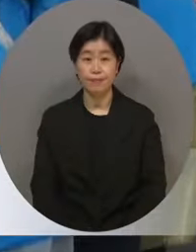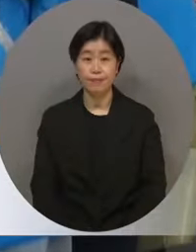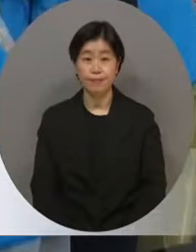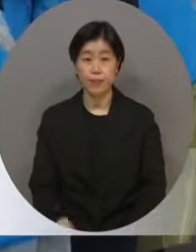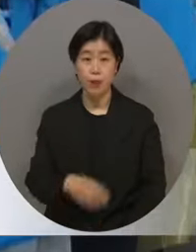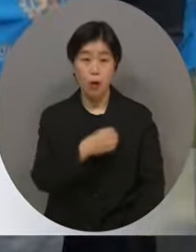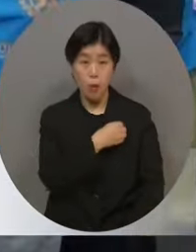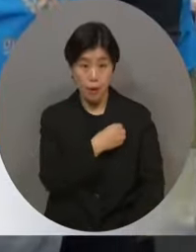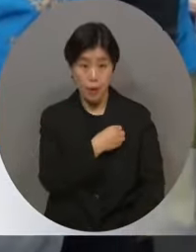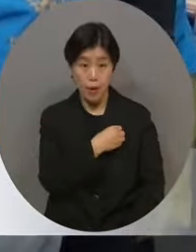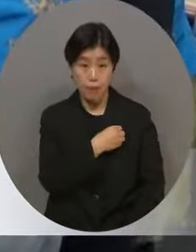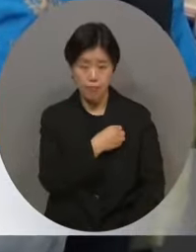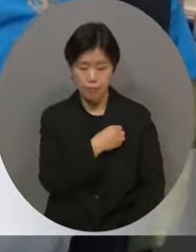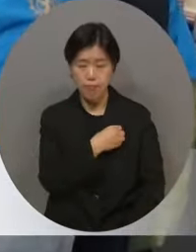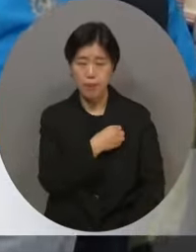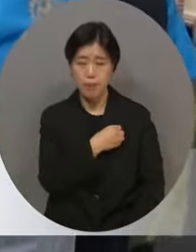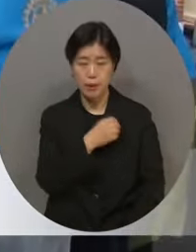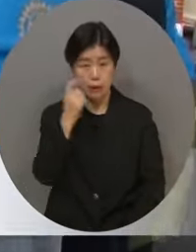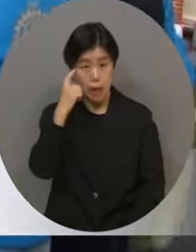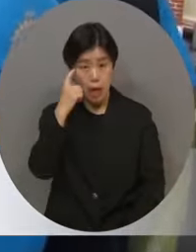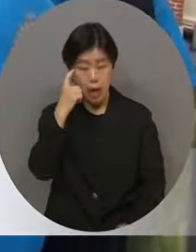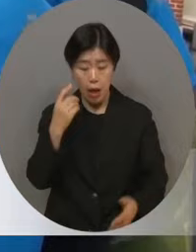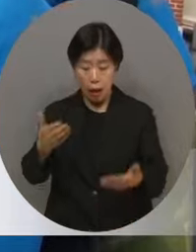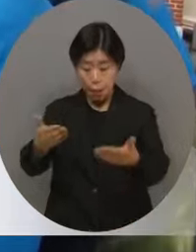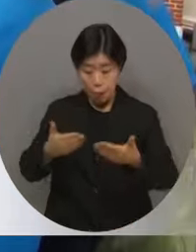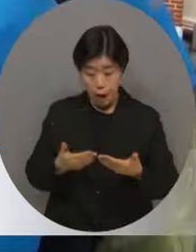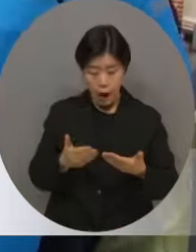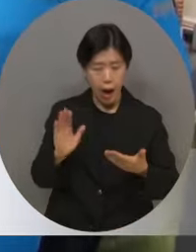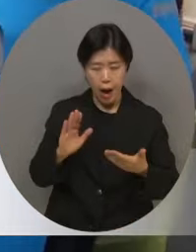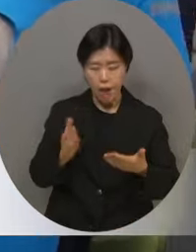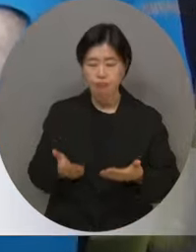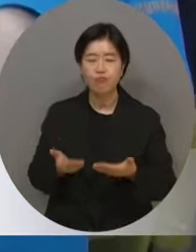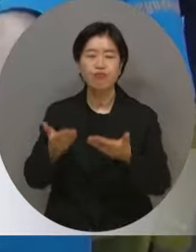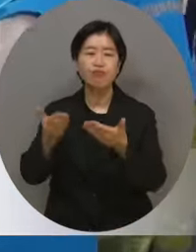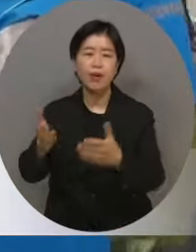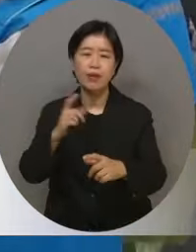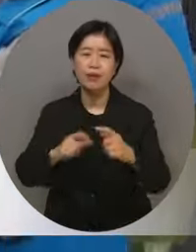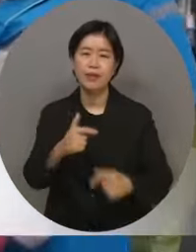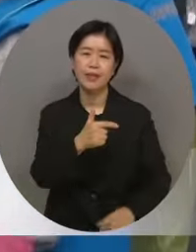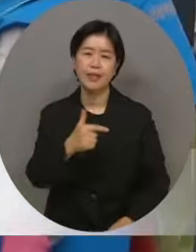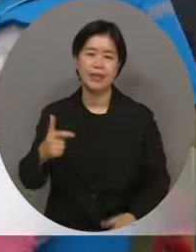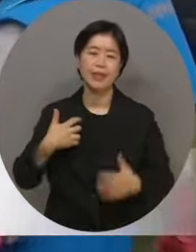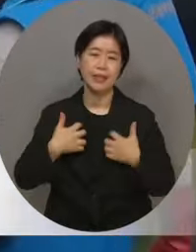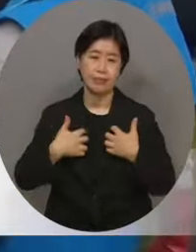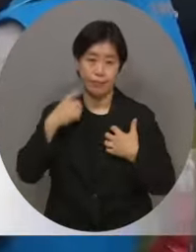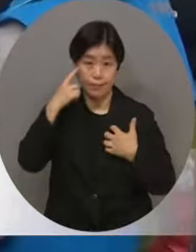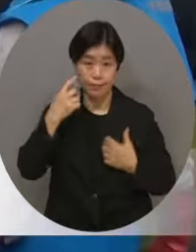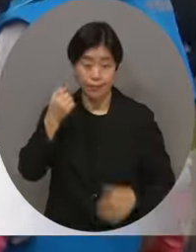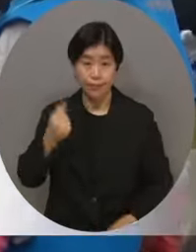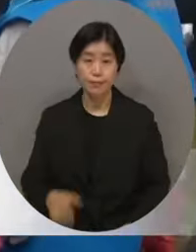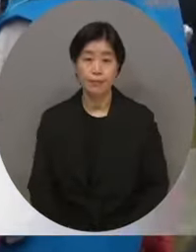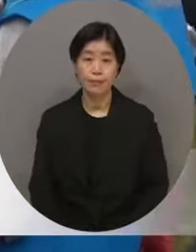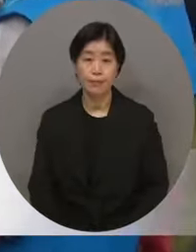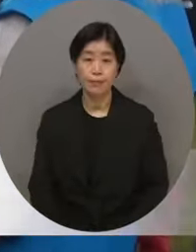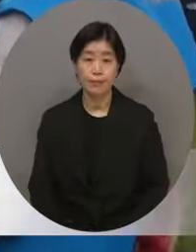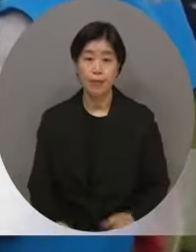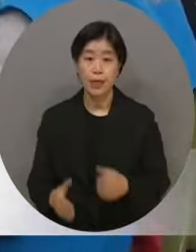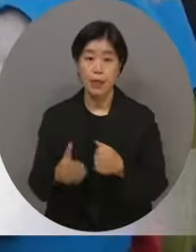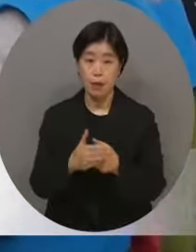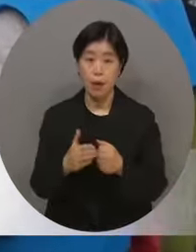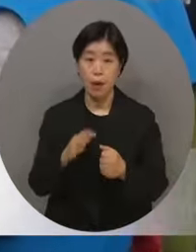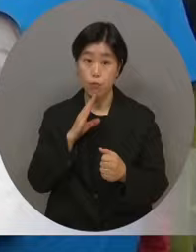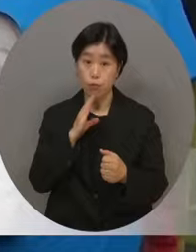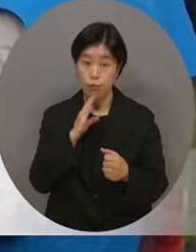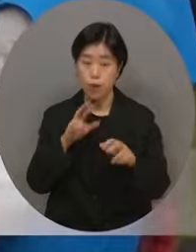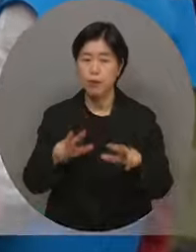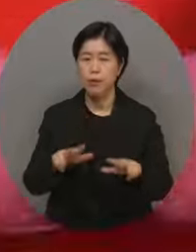전 회원들이 받는 기쁨보다는 주는 기쁜 마음을 더 크다고 생각을 하기 때문에 거기에 대해서 많은 보람을